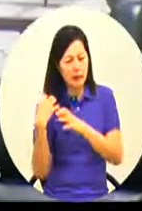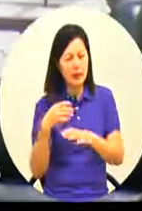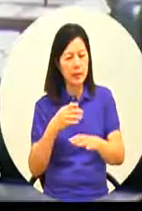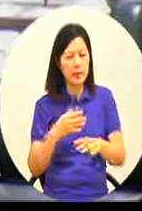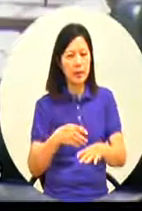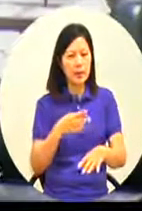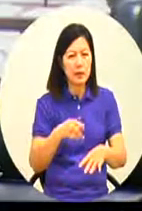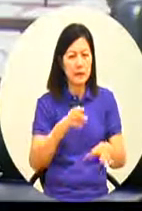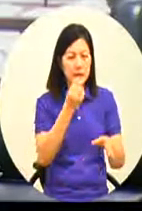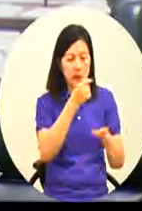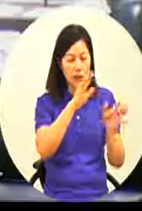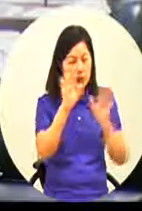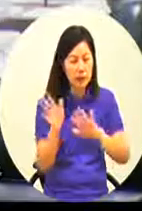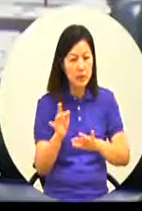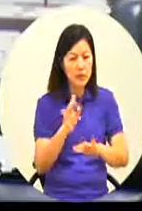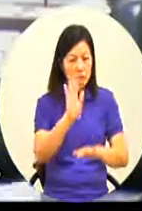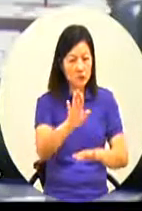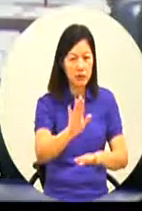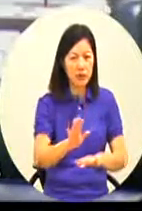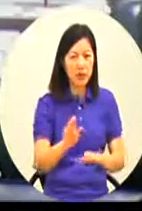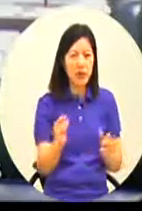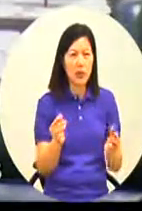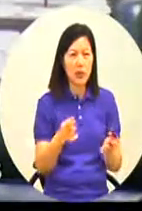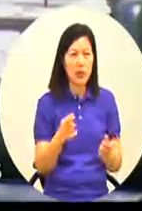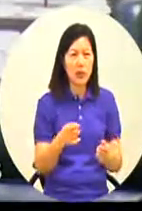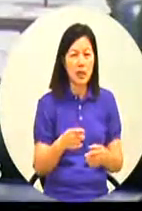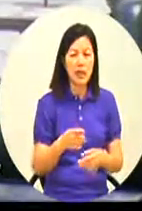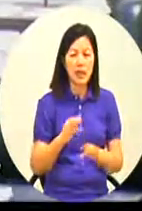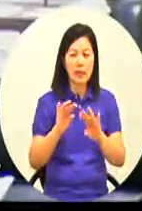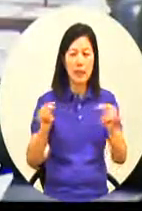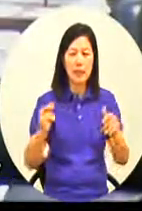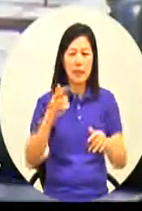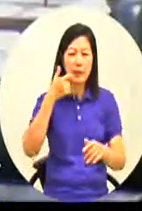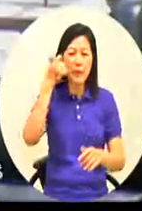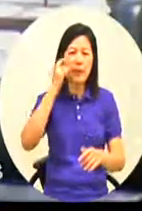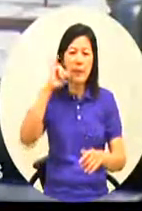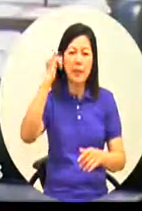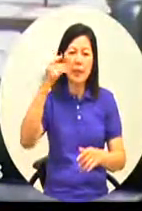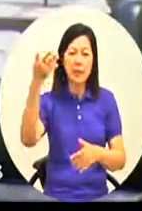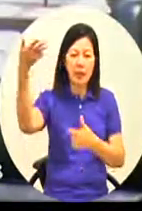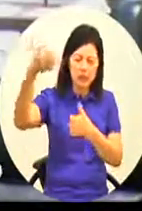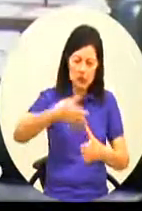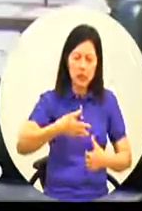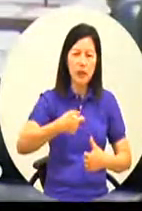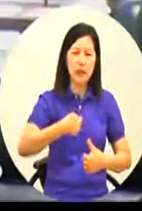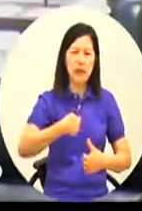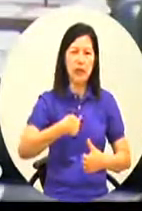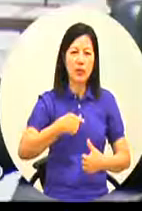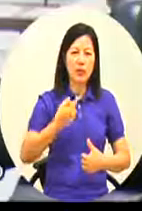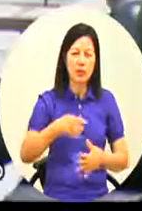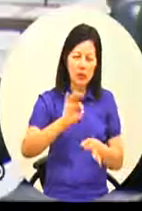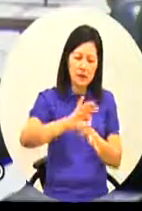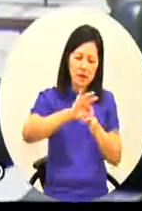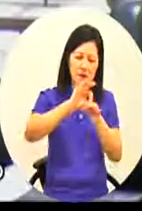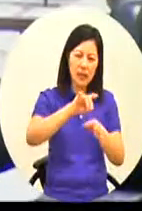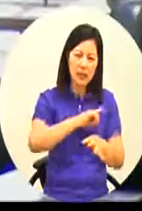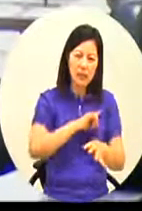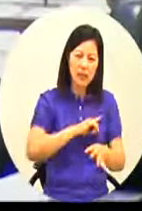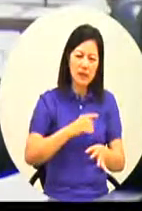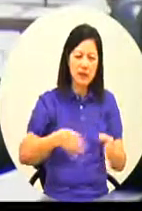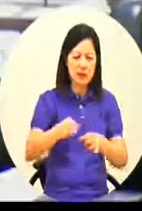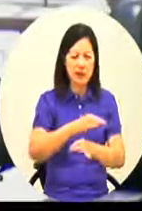的状况的，他可能他的土地就他爸爸妈妈留下来，他就是住在家，然后呢，你一直把他涨，说不定他自己本身的经